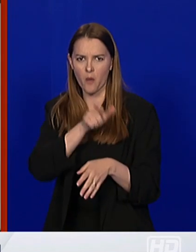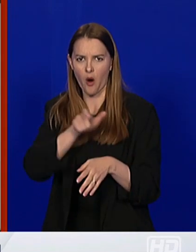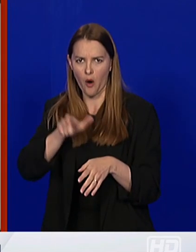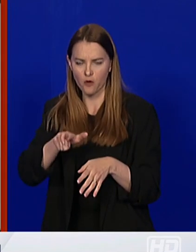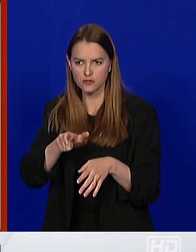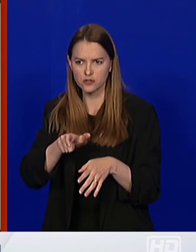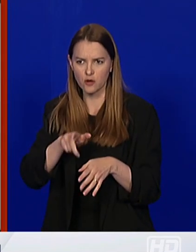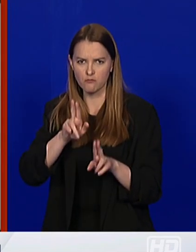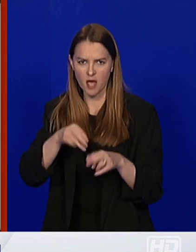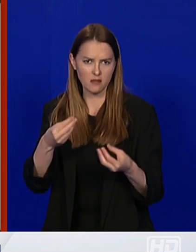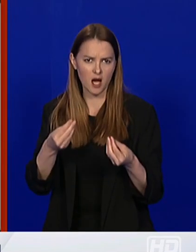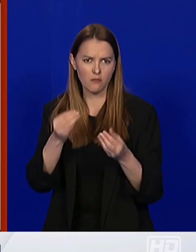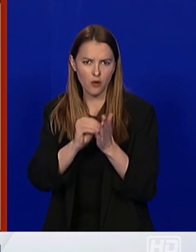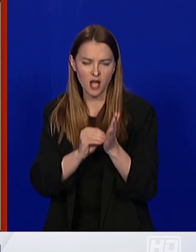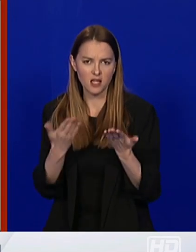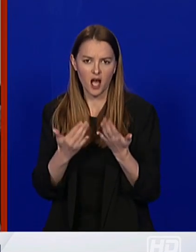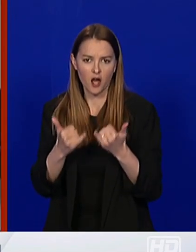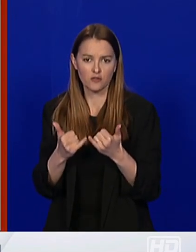funkcionira?